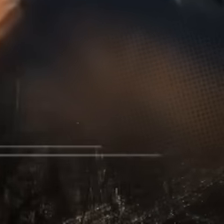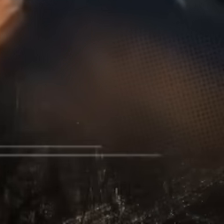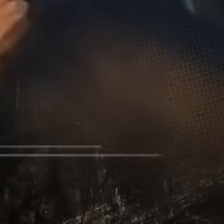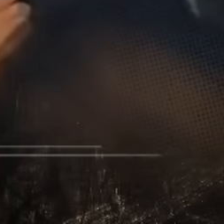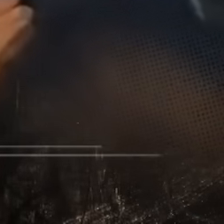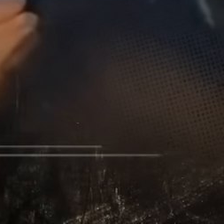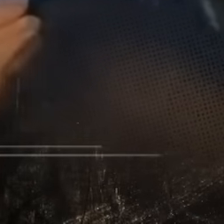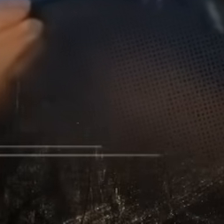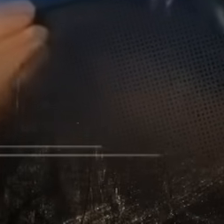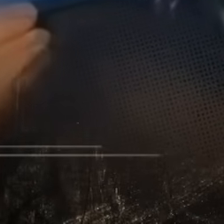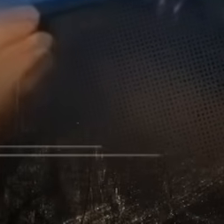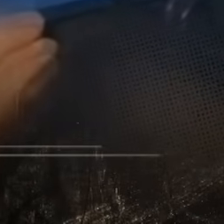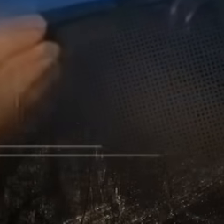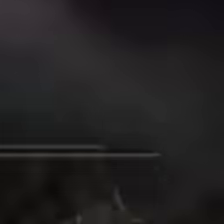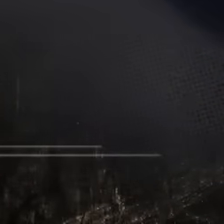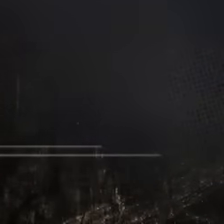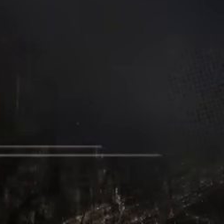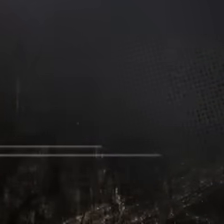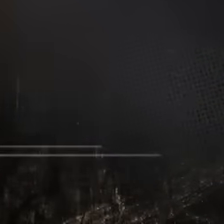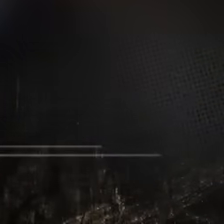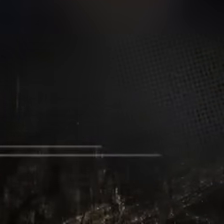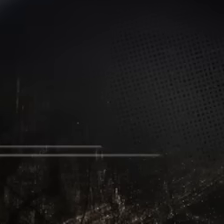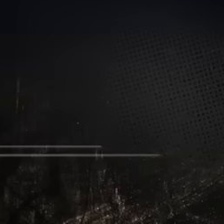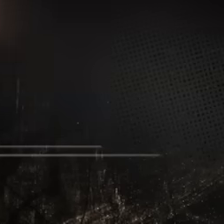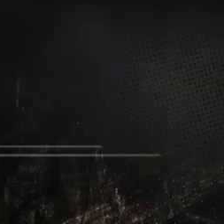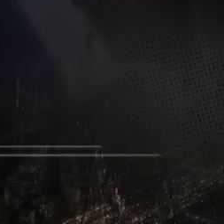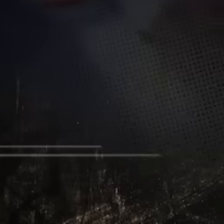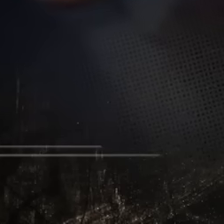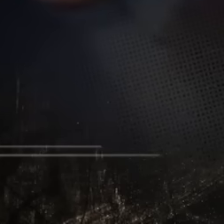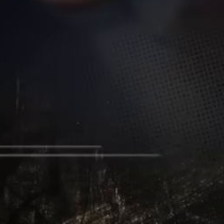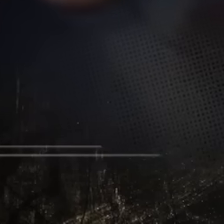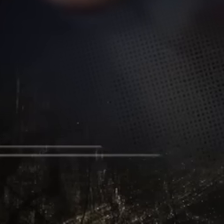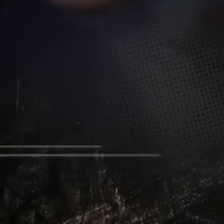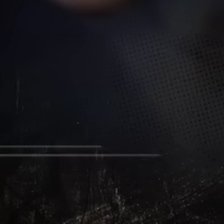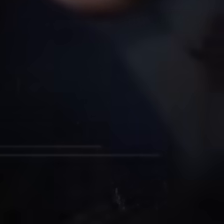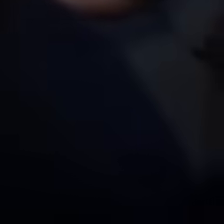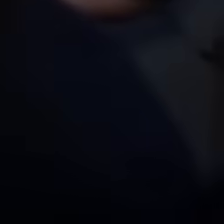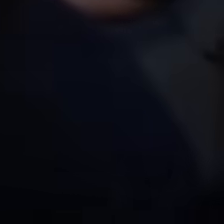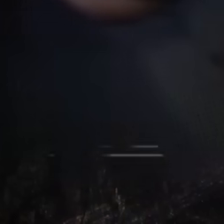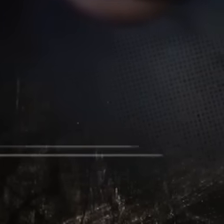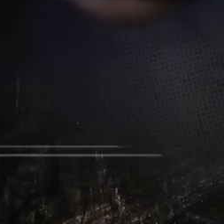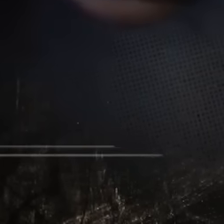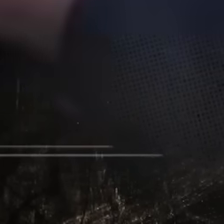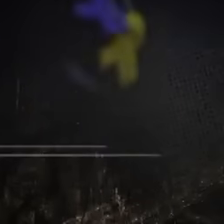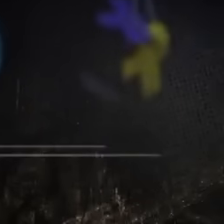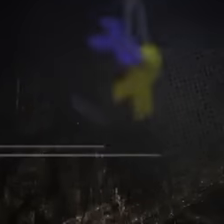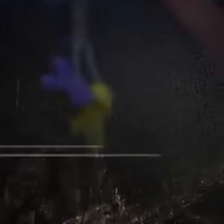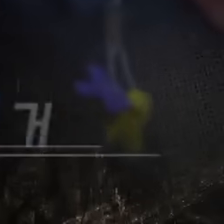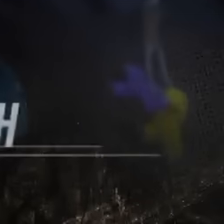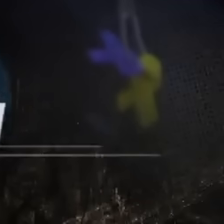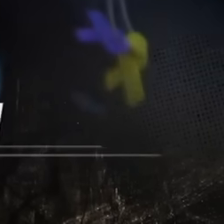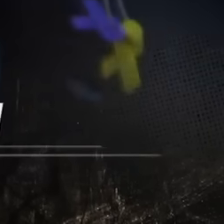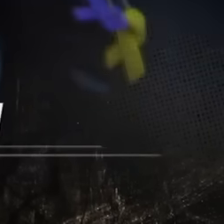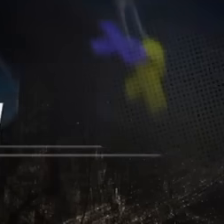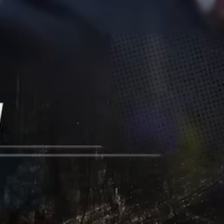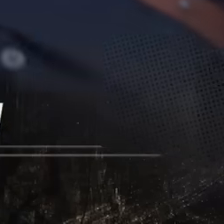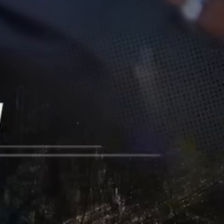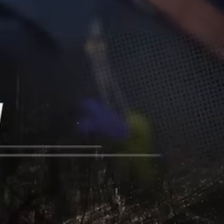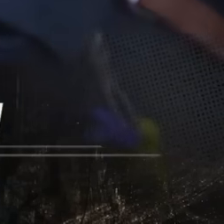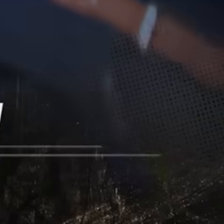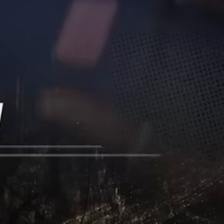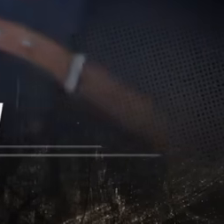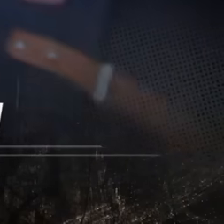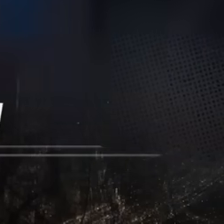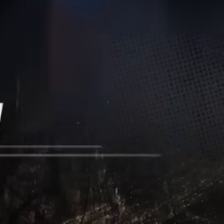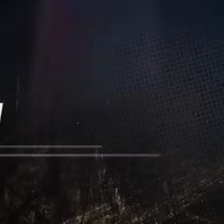이재명 더불어민주당 대표가 부산 방문 일정을 소화하던 중 괴한에게 피습을 당했습니다. 이 남성은 지지자인